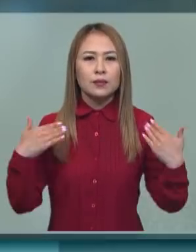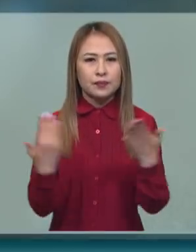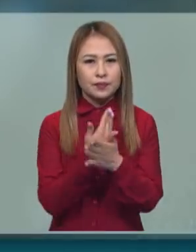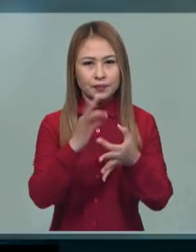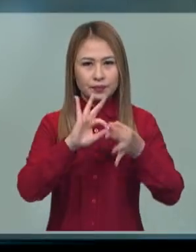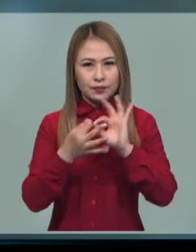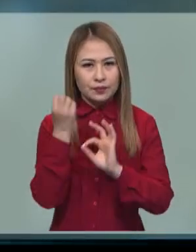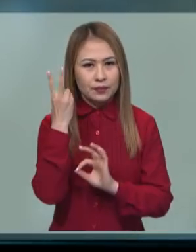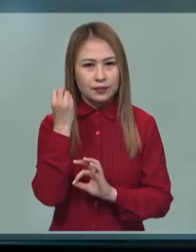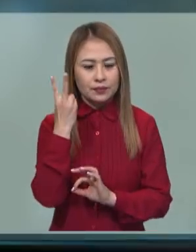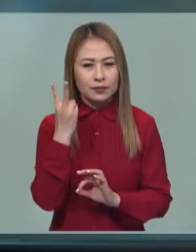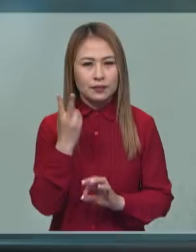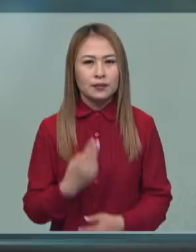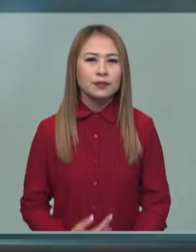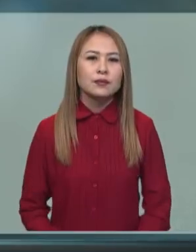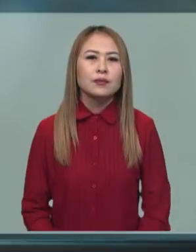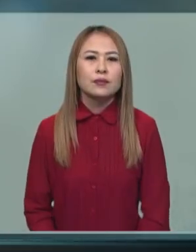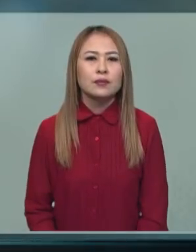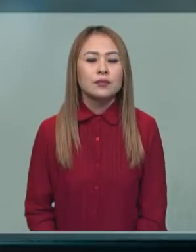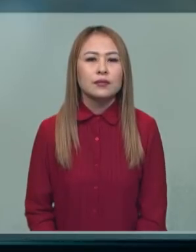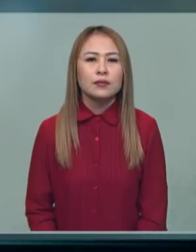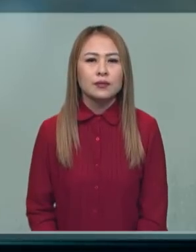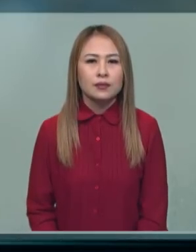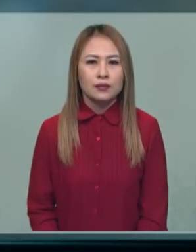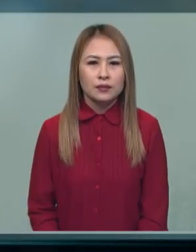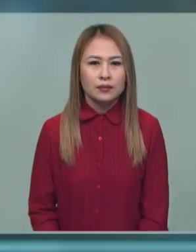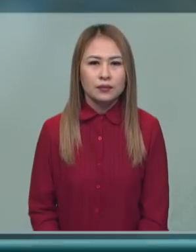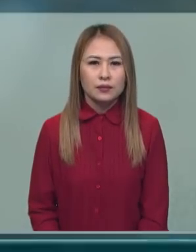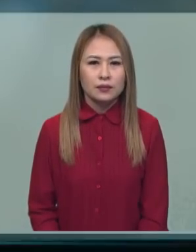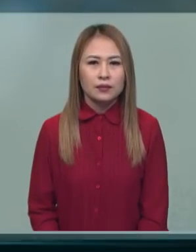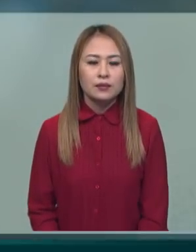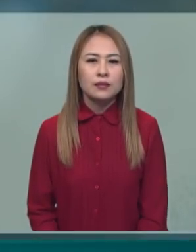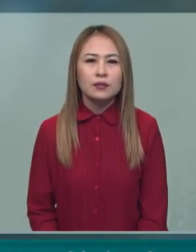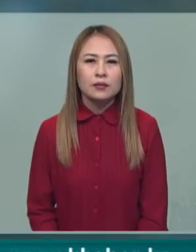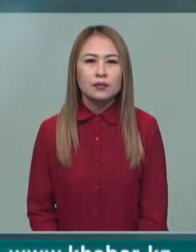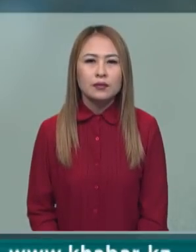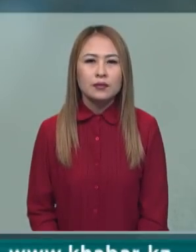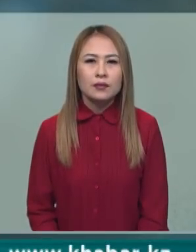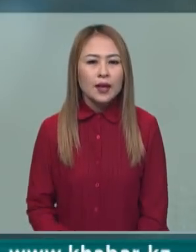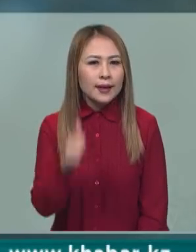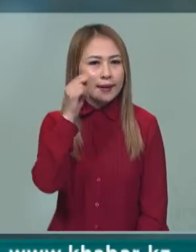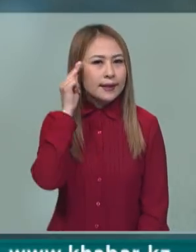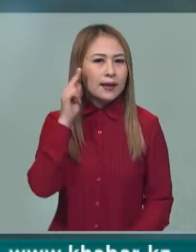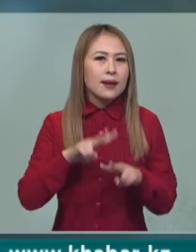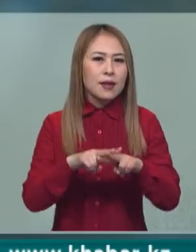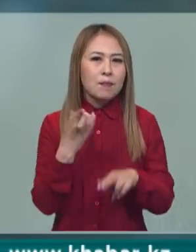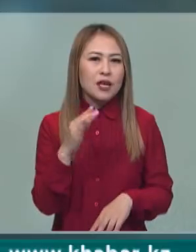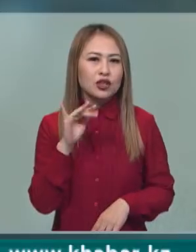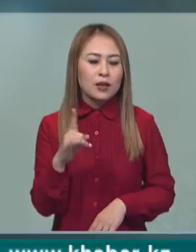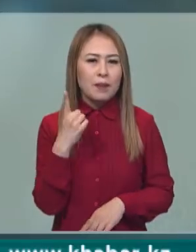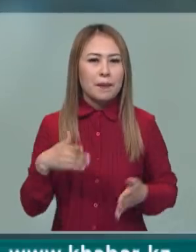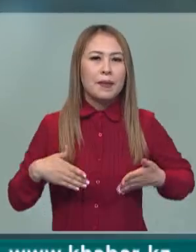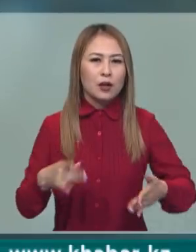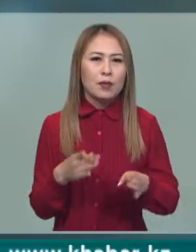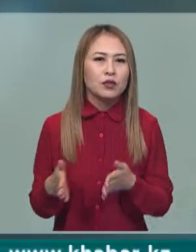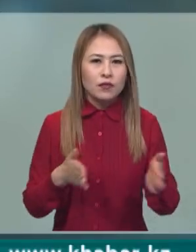Ассалаумағалейкум. Телеэфирде түскі жаңалықтармен Әділет Рахымбай, сурдо аудармада Жанбота Сәрсенбаева. Ертең Қытай астанасы Бейжіңде бір